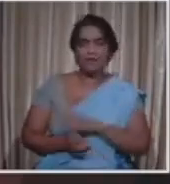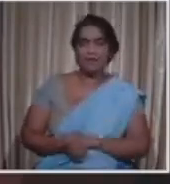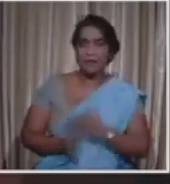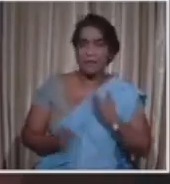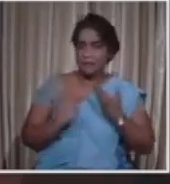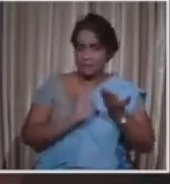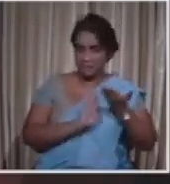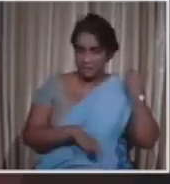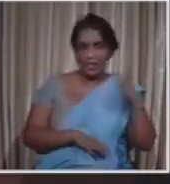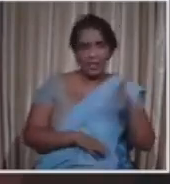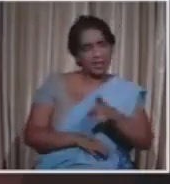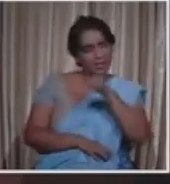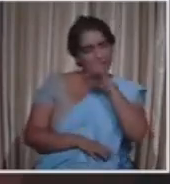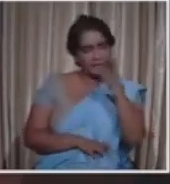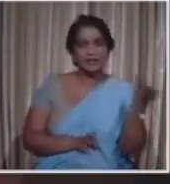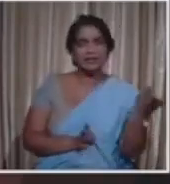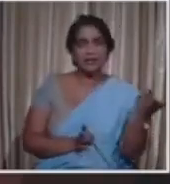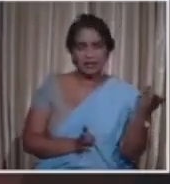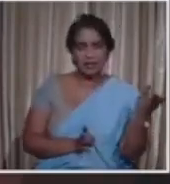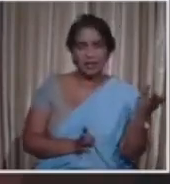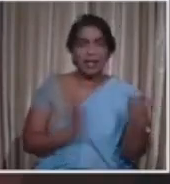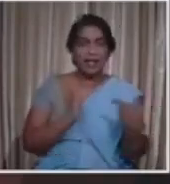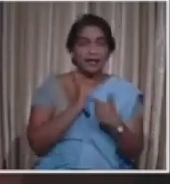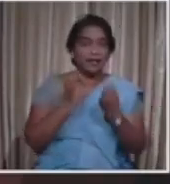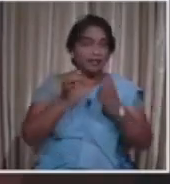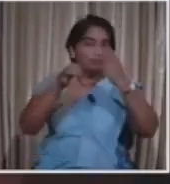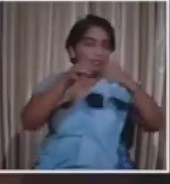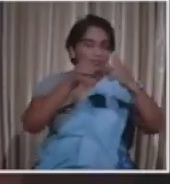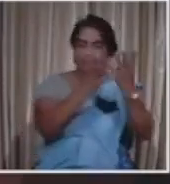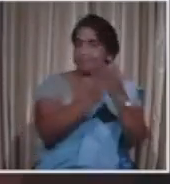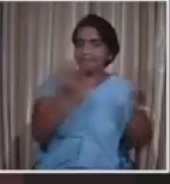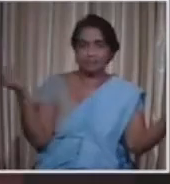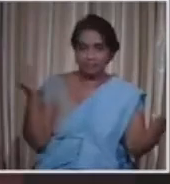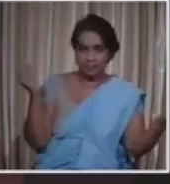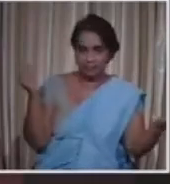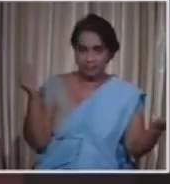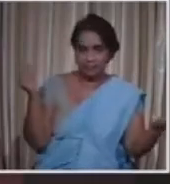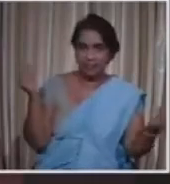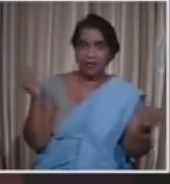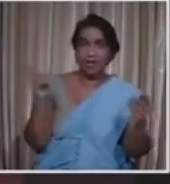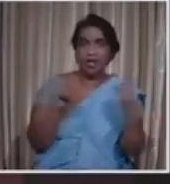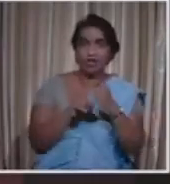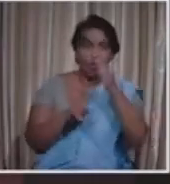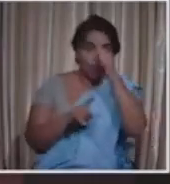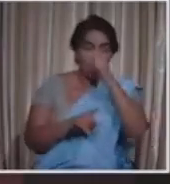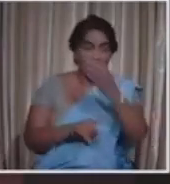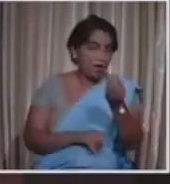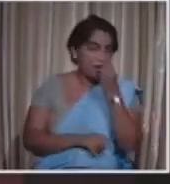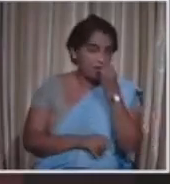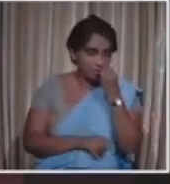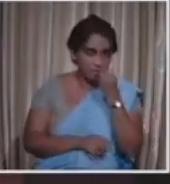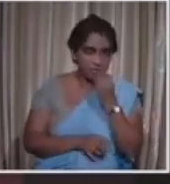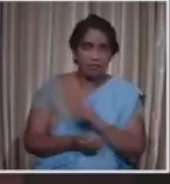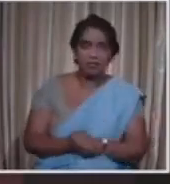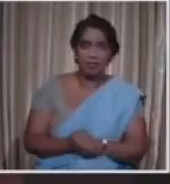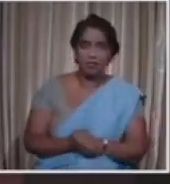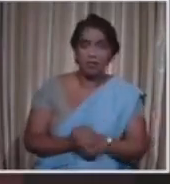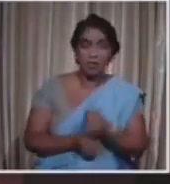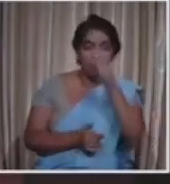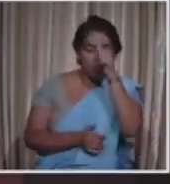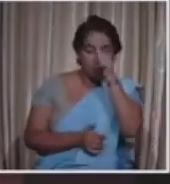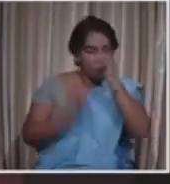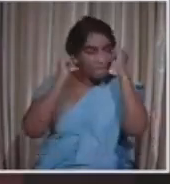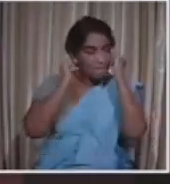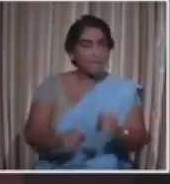පහුගිය දවසේ ලැජ්ජ නැතුව ටෙන්ඩර් කැන්සල් කරලා ඩොලර් හොරා කන මේක හොර